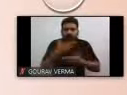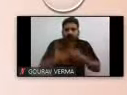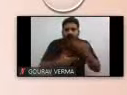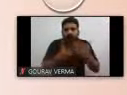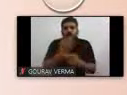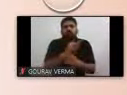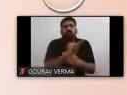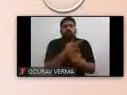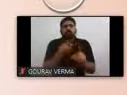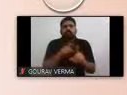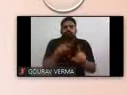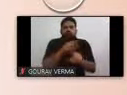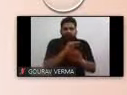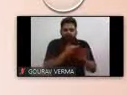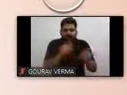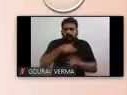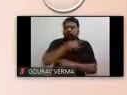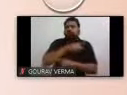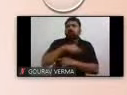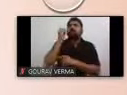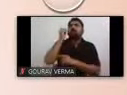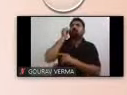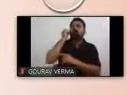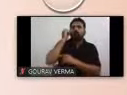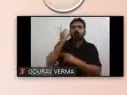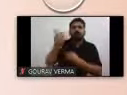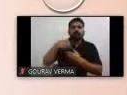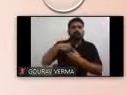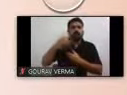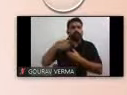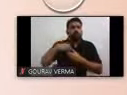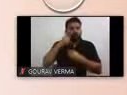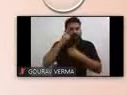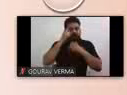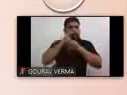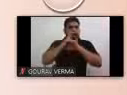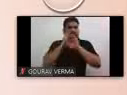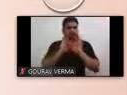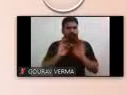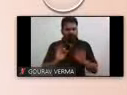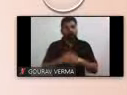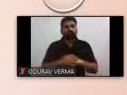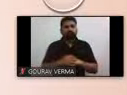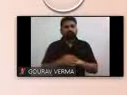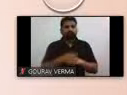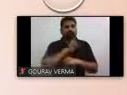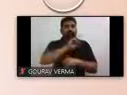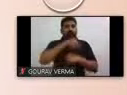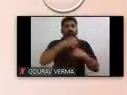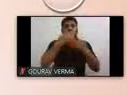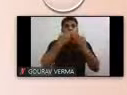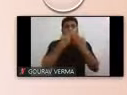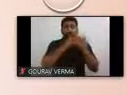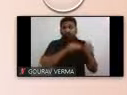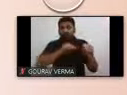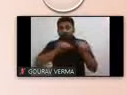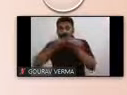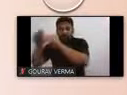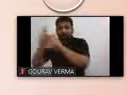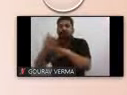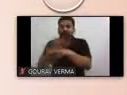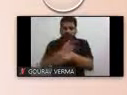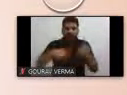फॉर विच द चाइल्ड हैज टू प्रिपेयर टू बी प्रिपेयर बिफोर ही हैज टू गो टू स्कूल. इन केस वी